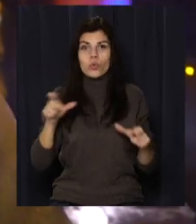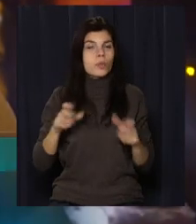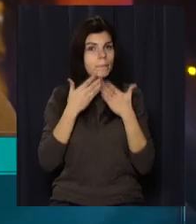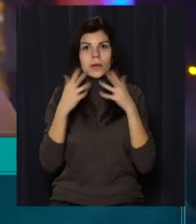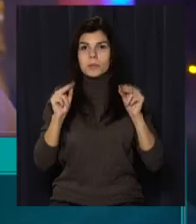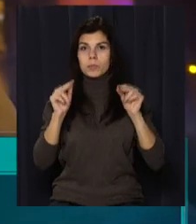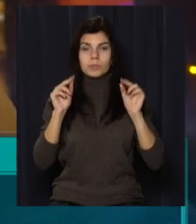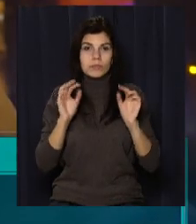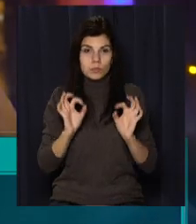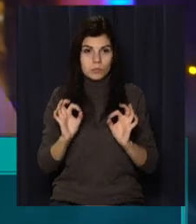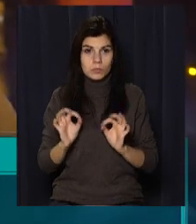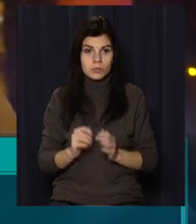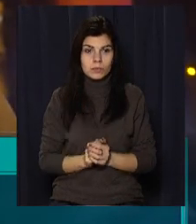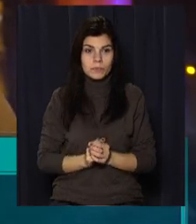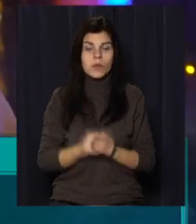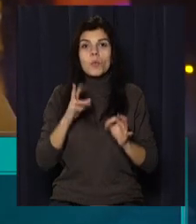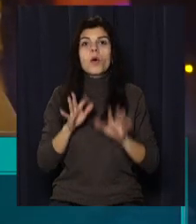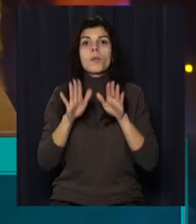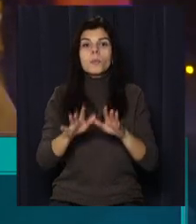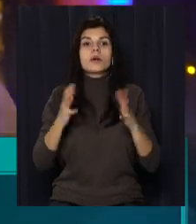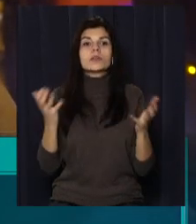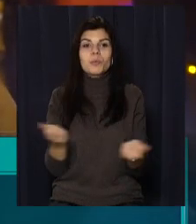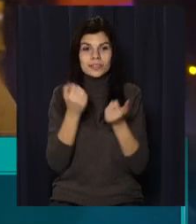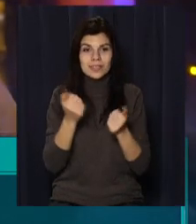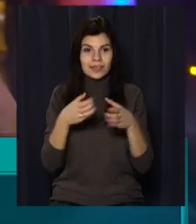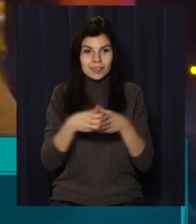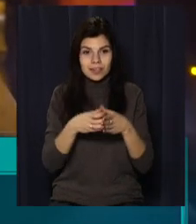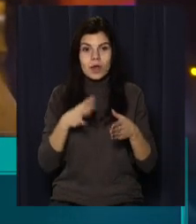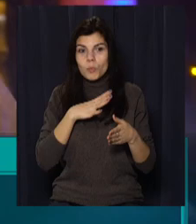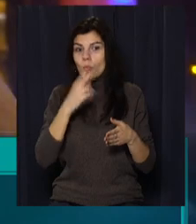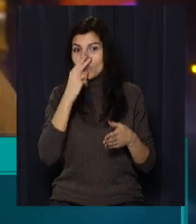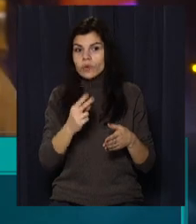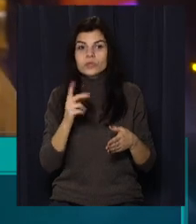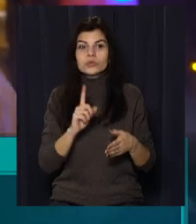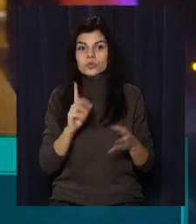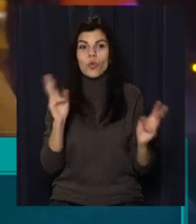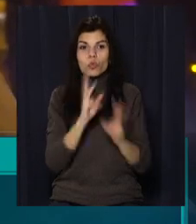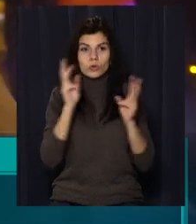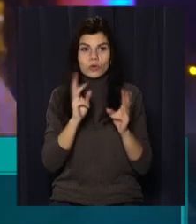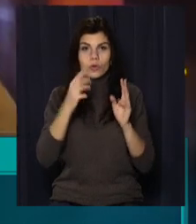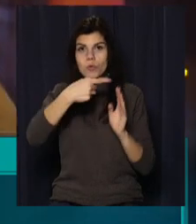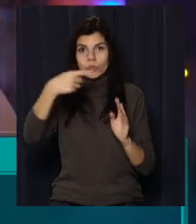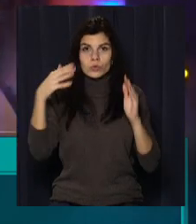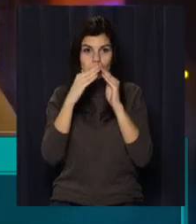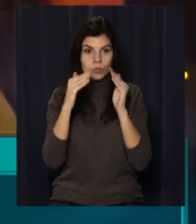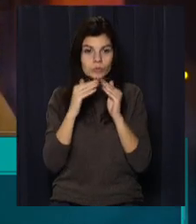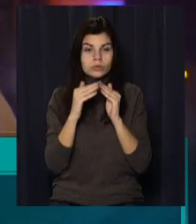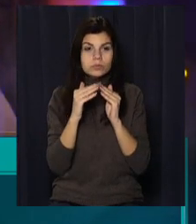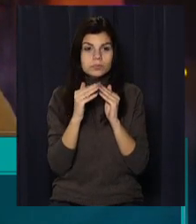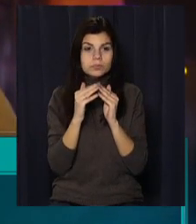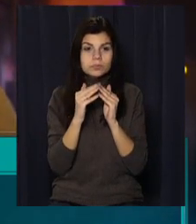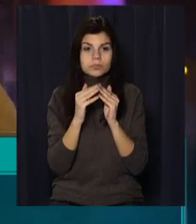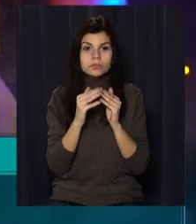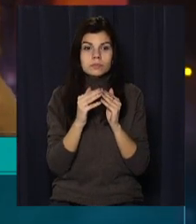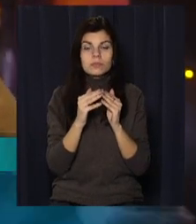прибуттю пожежно-рятувальних підрозділів було встановлено, що горить одноповерхова будівля на два власники. Загиблих та